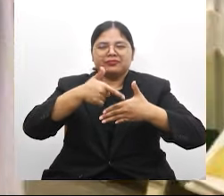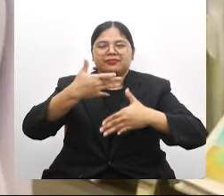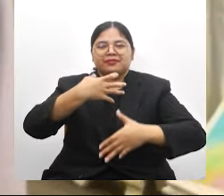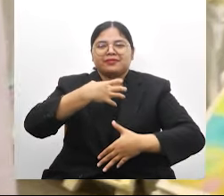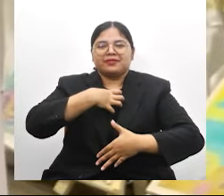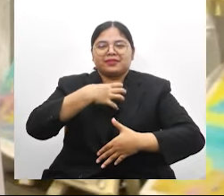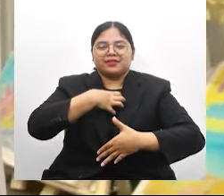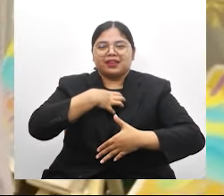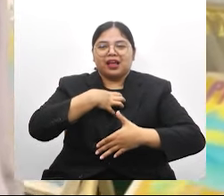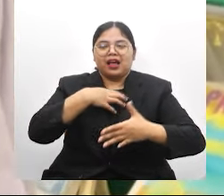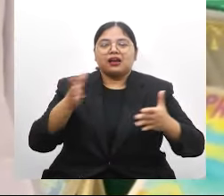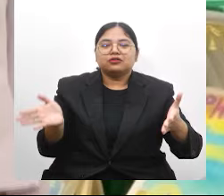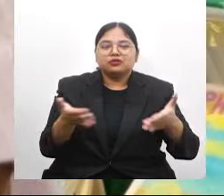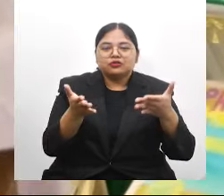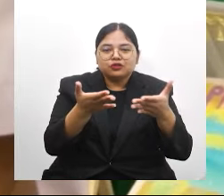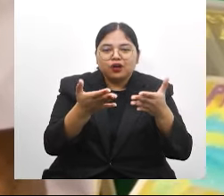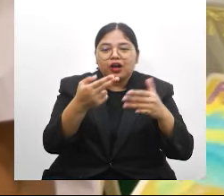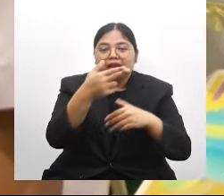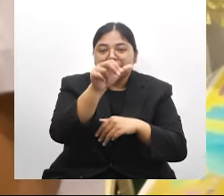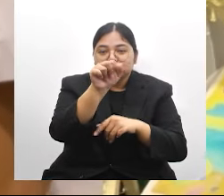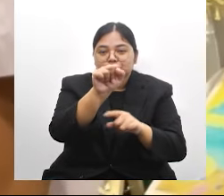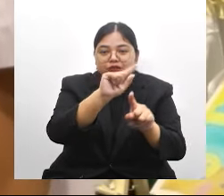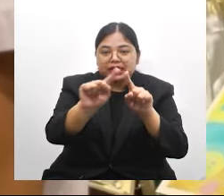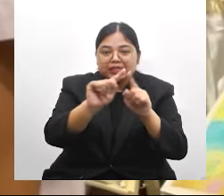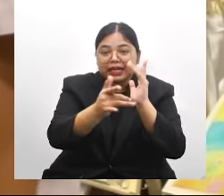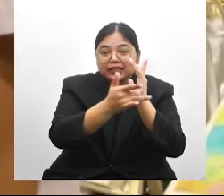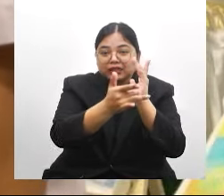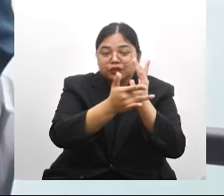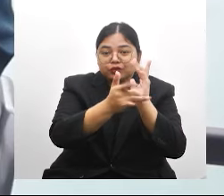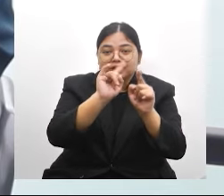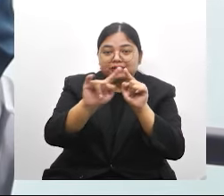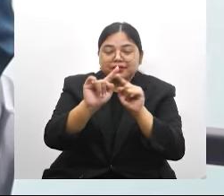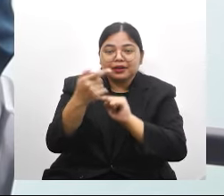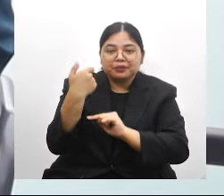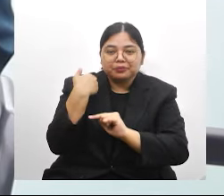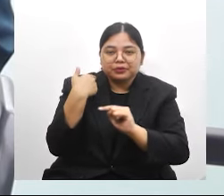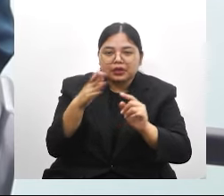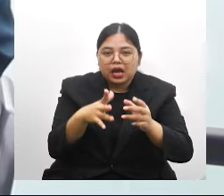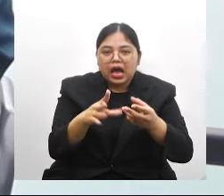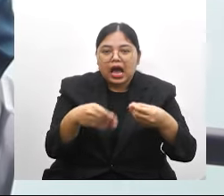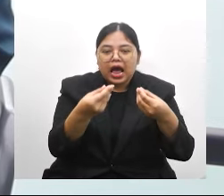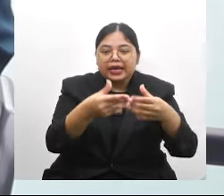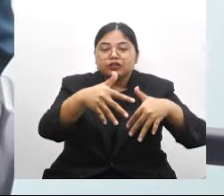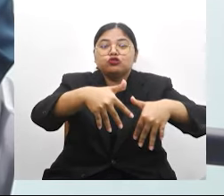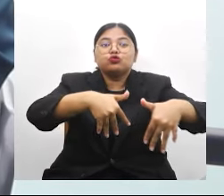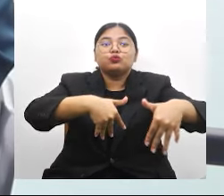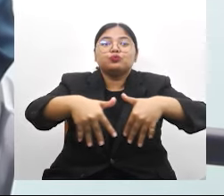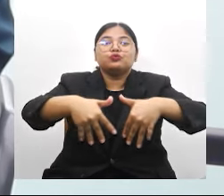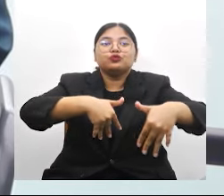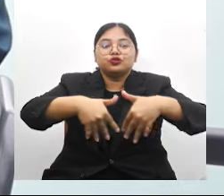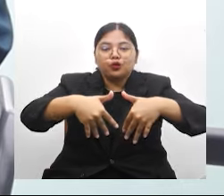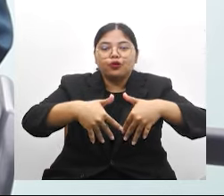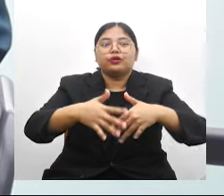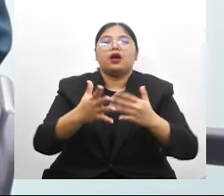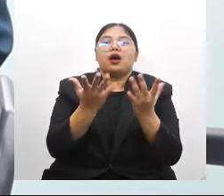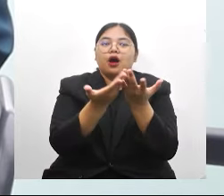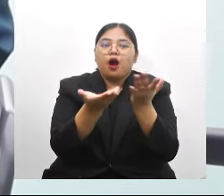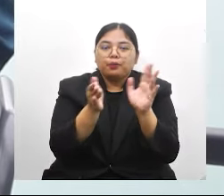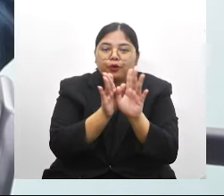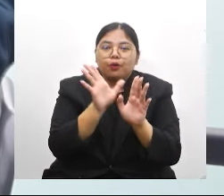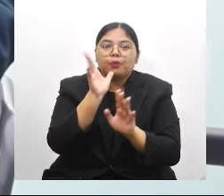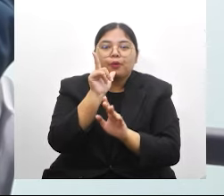มีนววัตกรรมในเรื่องของหลักสูตรโดยเฉพาะอย่างยิ่งเป็นหลักสูตรที่ตอบสนองความต้องการของชุมชนของผู้ปกครองของท้องถิ่นได้เป็น